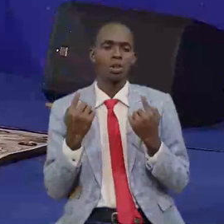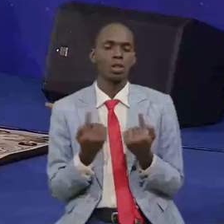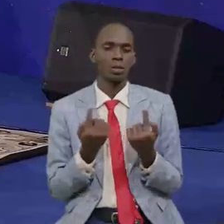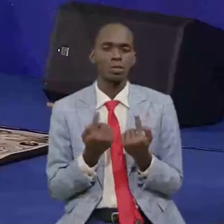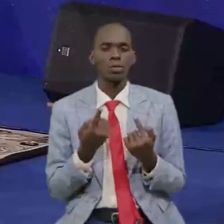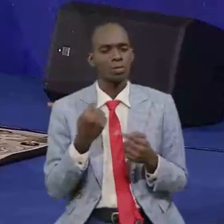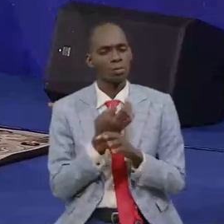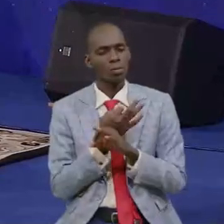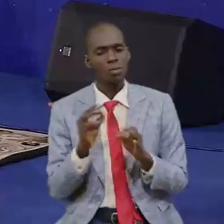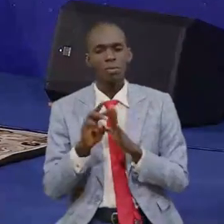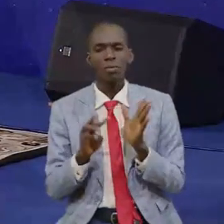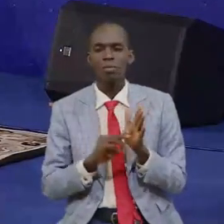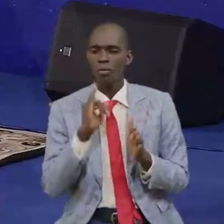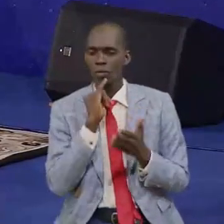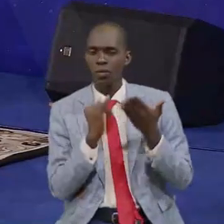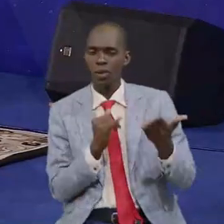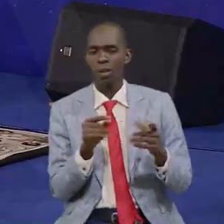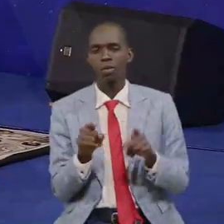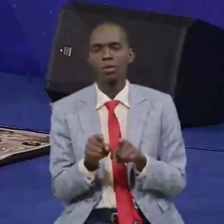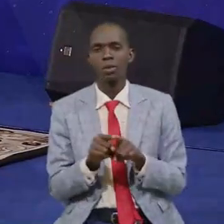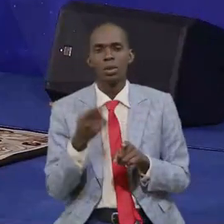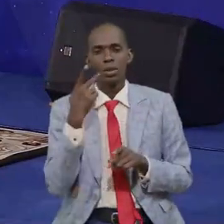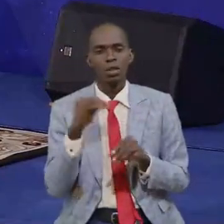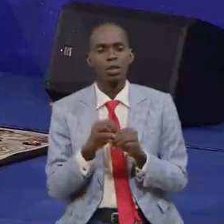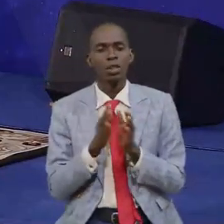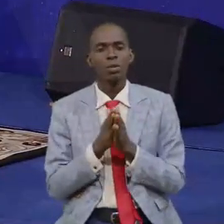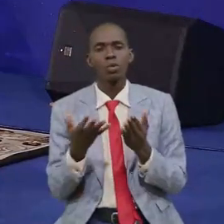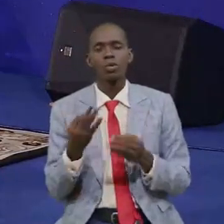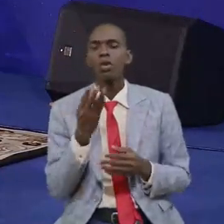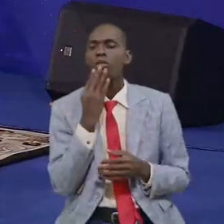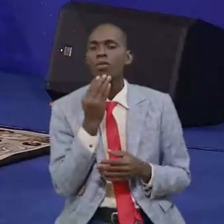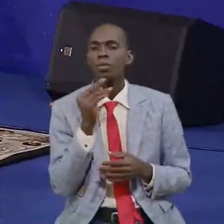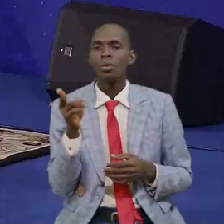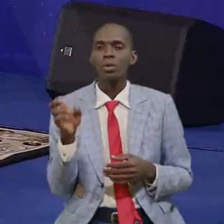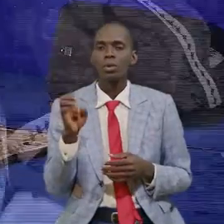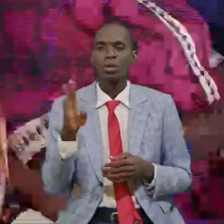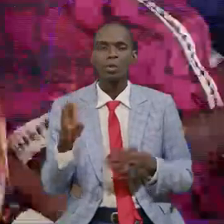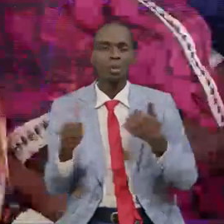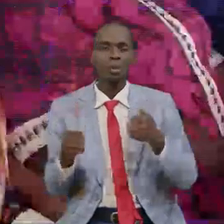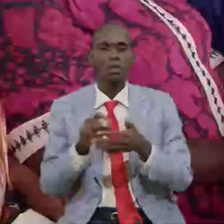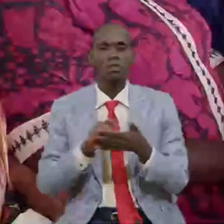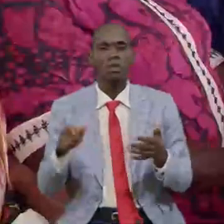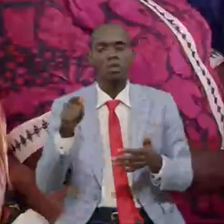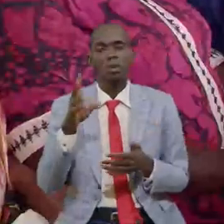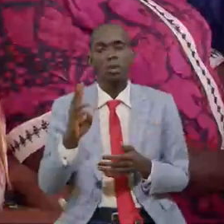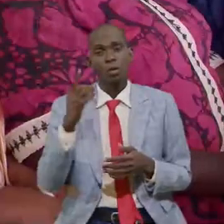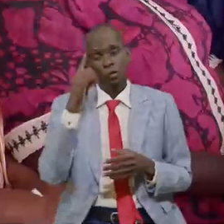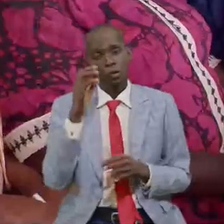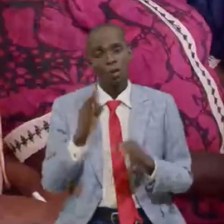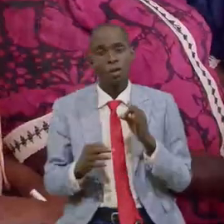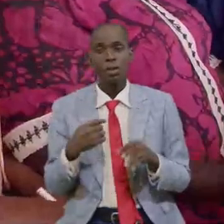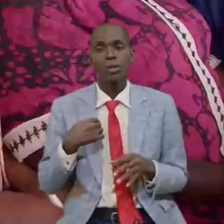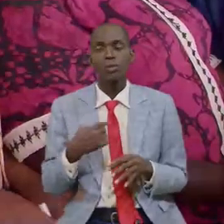ton libre arbitre aussi est là. Voyons Hébreux chapitre 10, verset 26. Hébreux 10, 26.